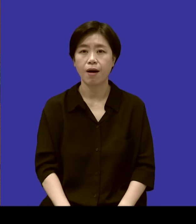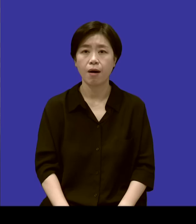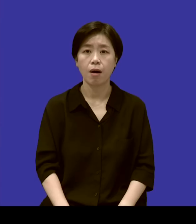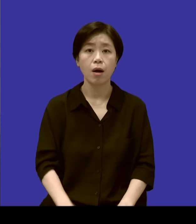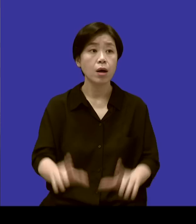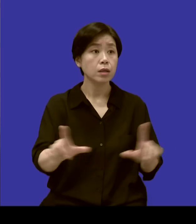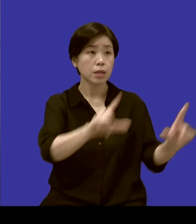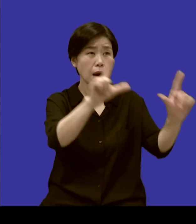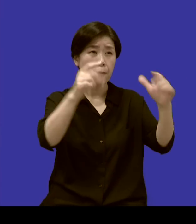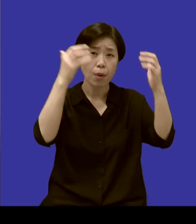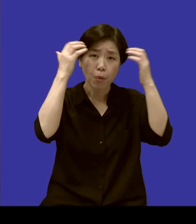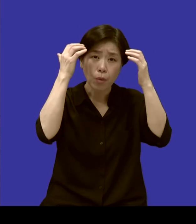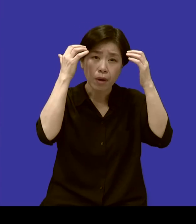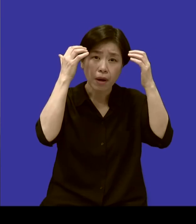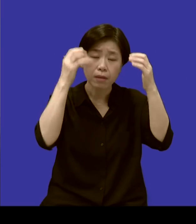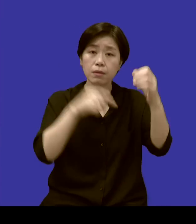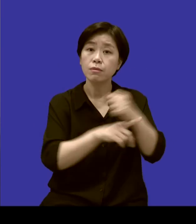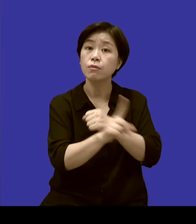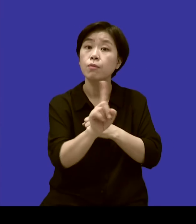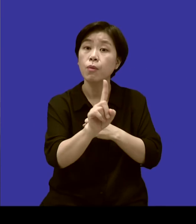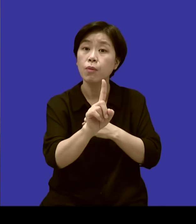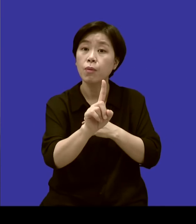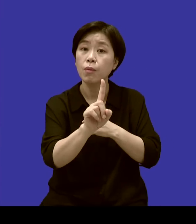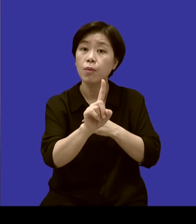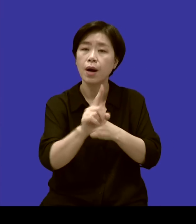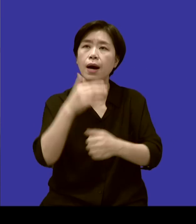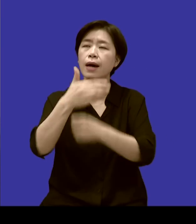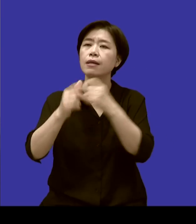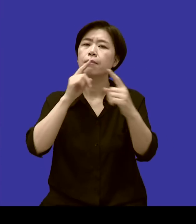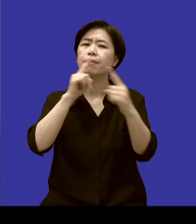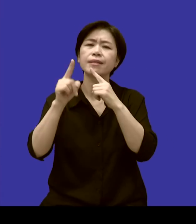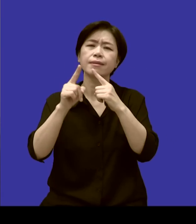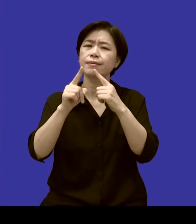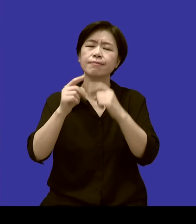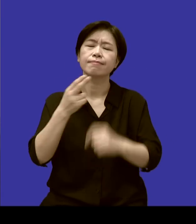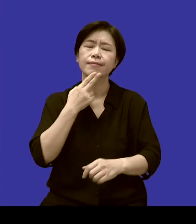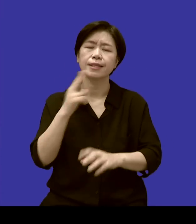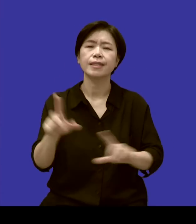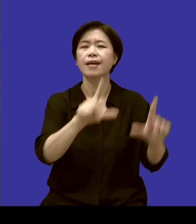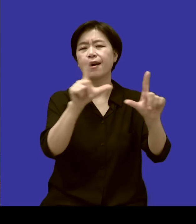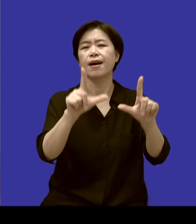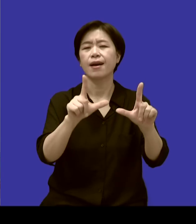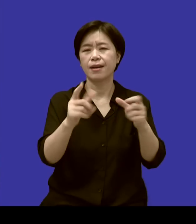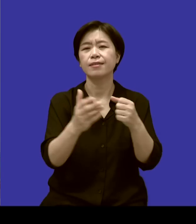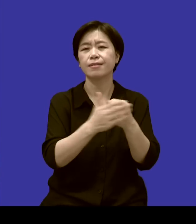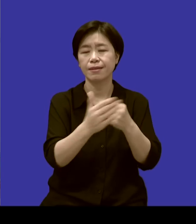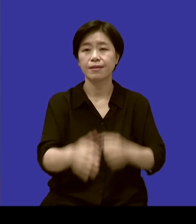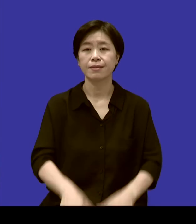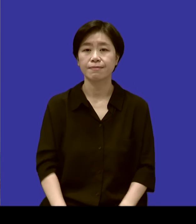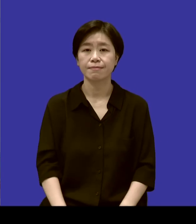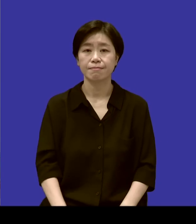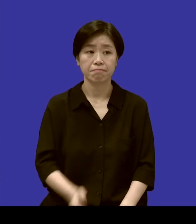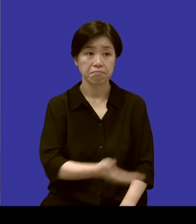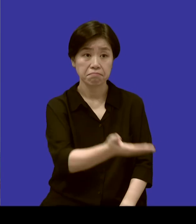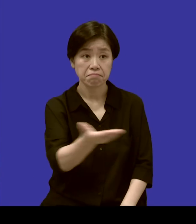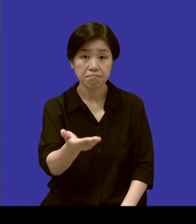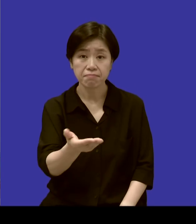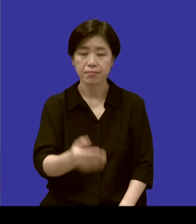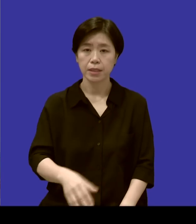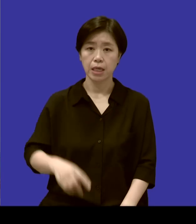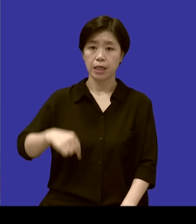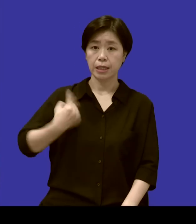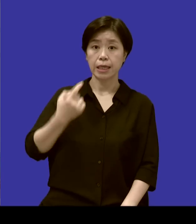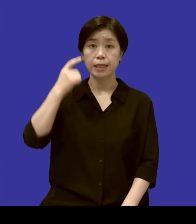고난들은 하나님의 부재였어요. 말씀의 부재. 예. 그러니까 자기들의 생각으로 판단으로